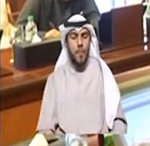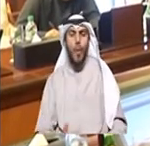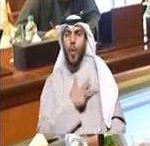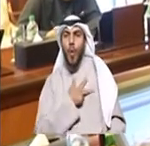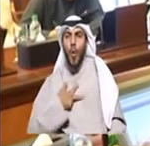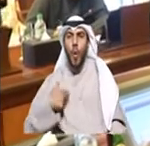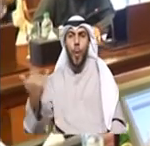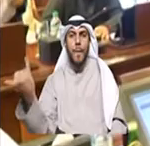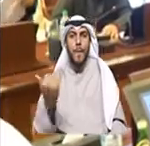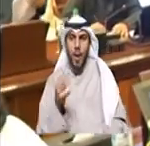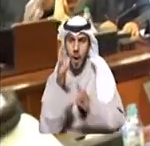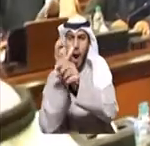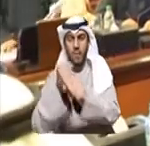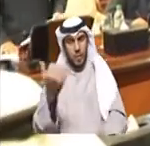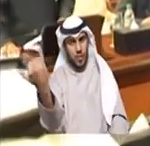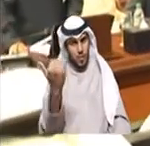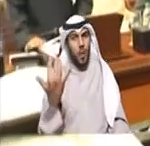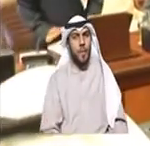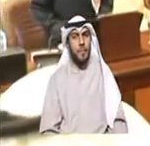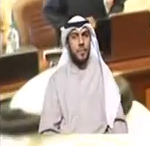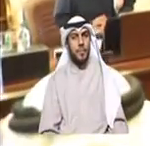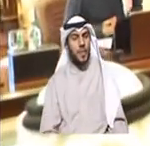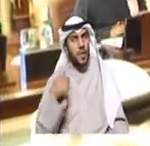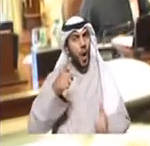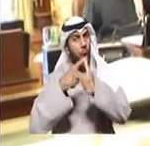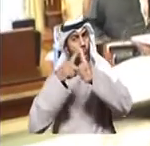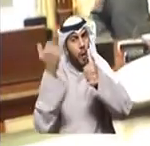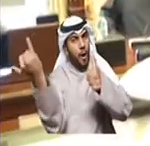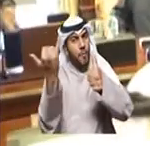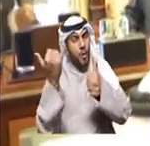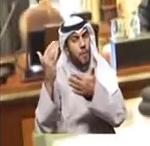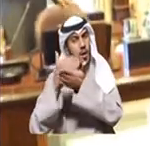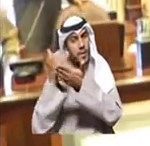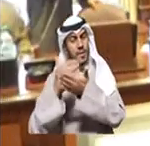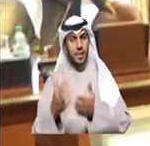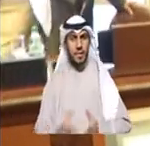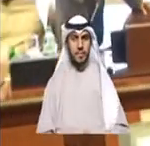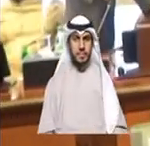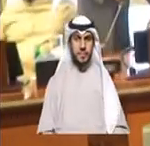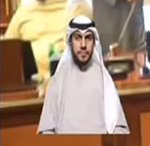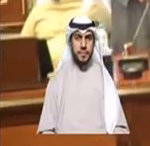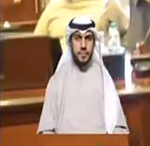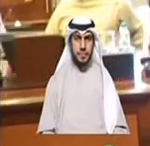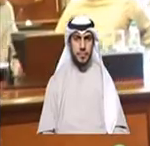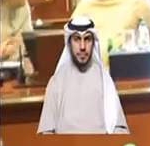وضع الشأن الاقتصادي في مقدمة سلم الأولويات للمرحلة المقبلة.